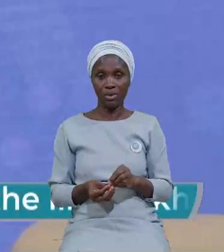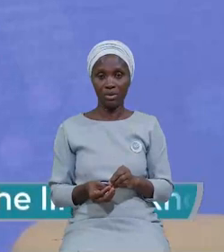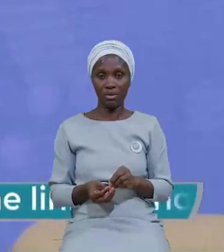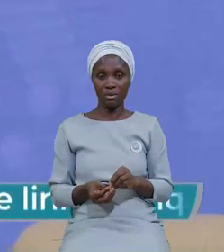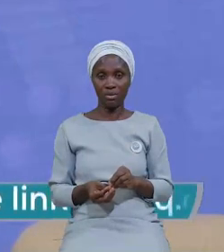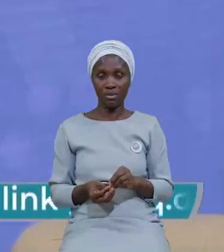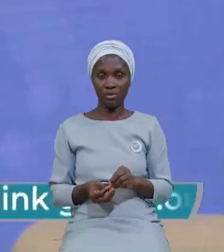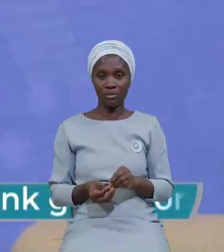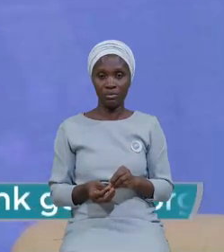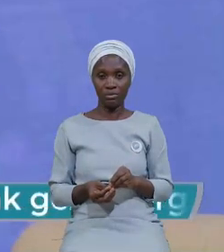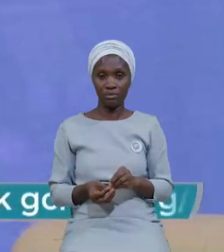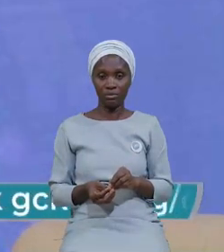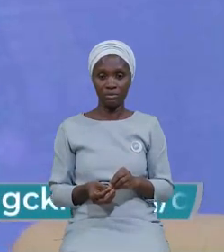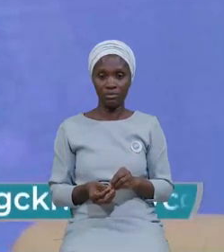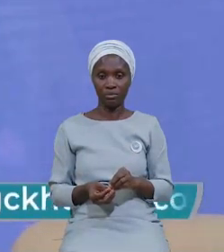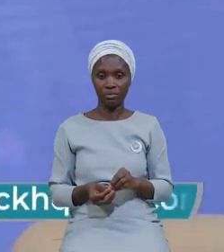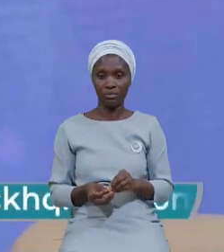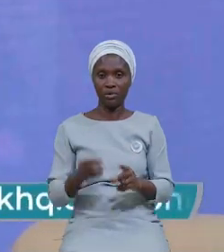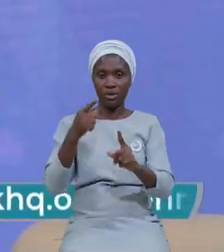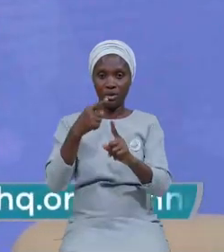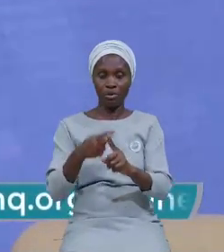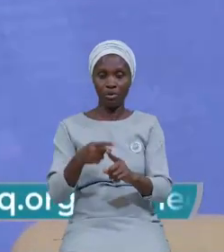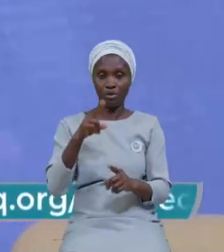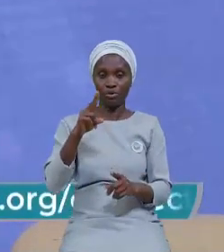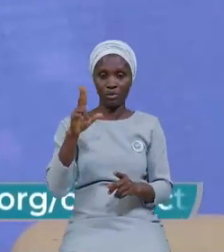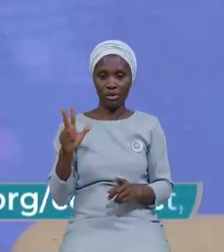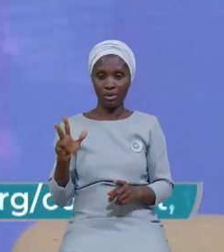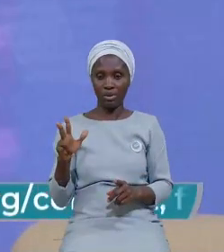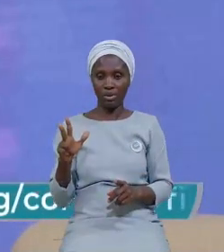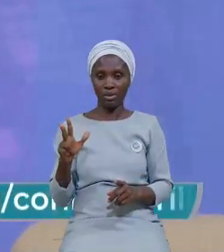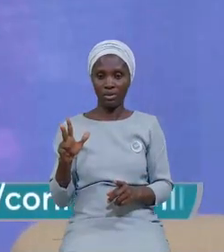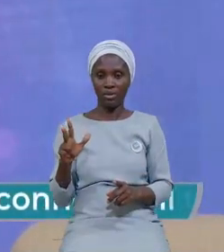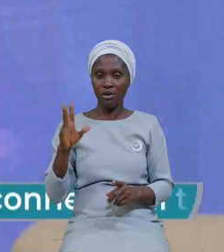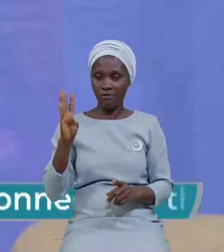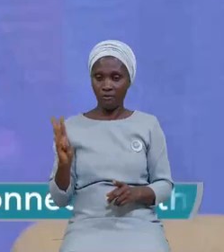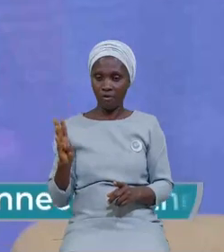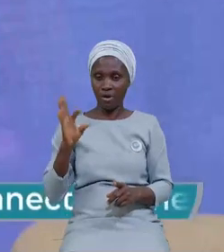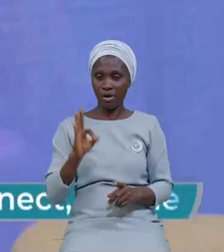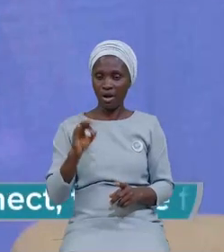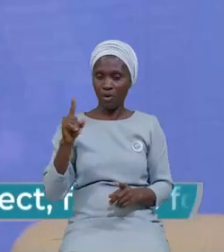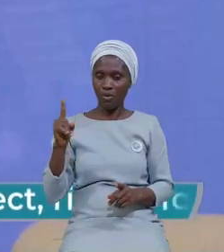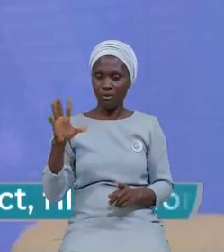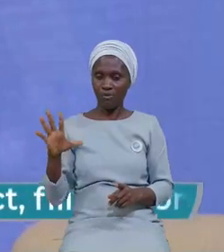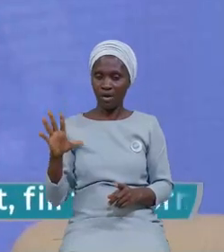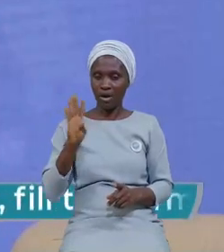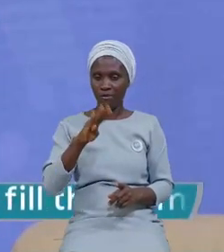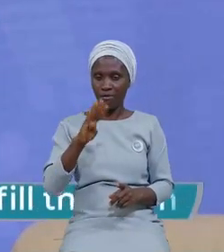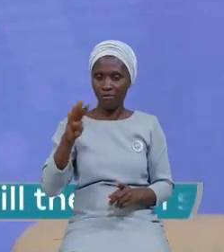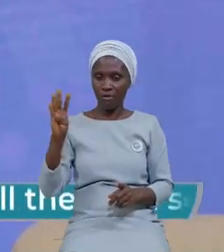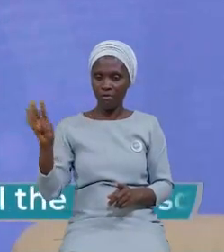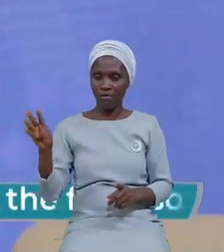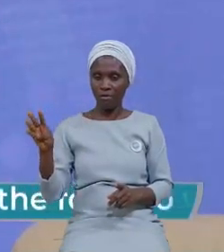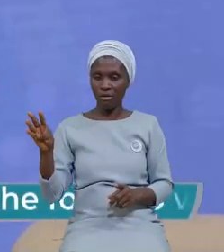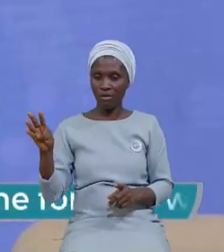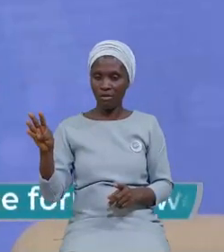radio ou bien qu'on va vous communiquer à la